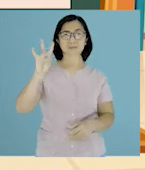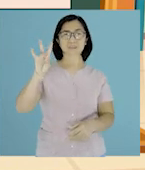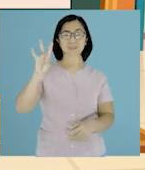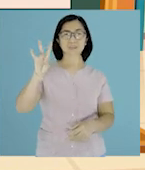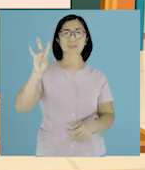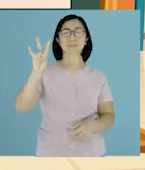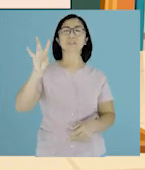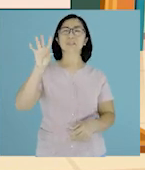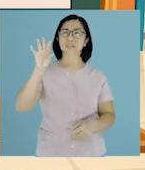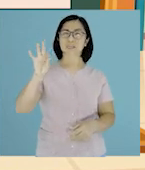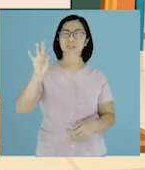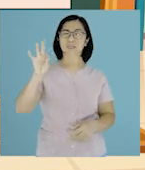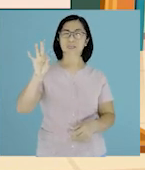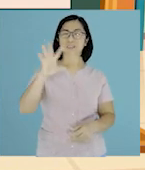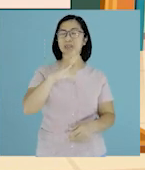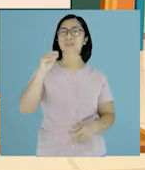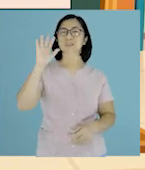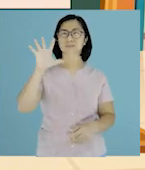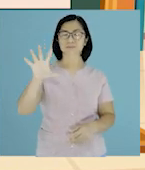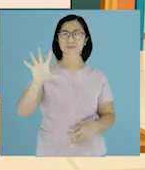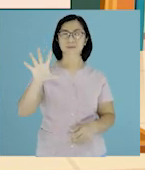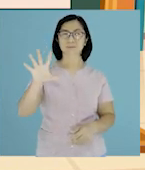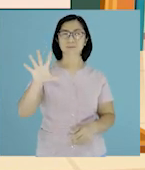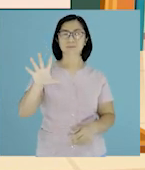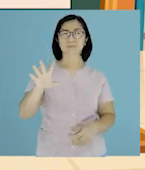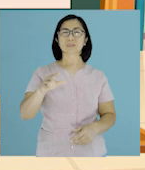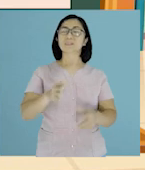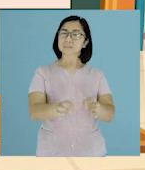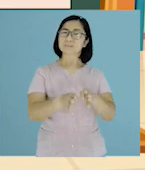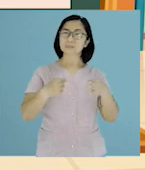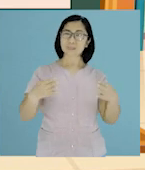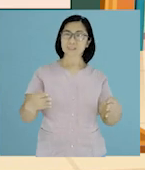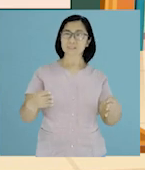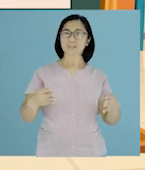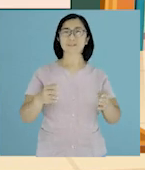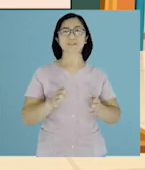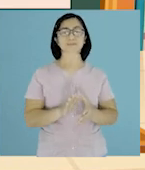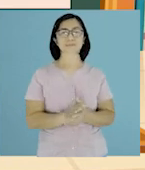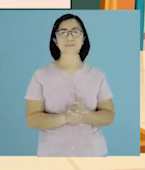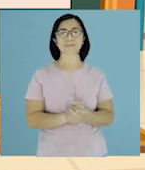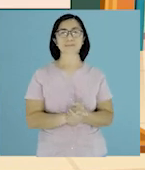sa 7, 9, at 5 ang pinakamalaki?